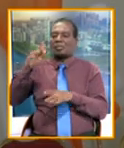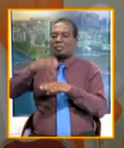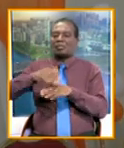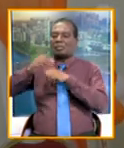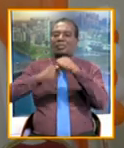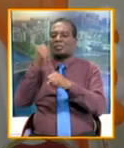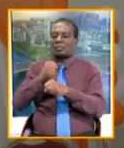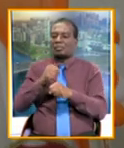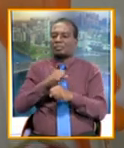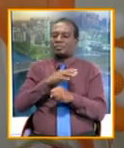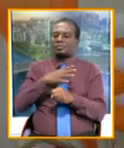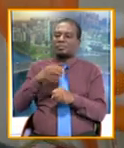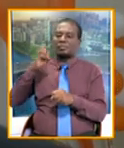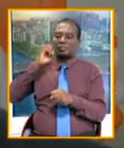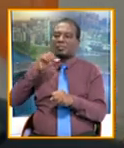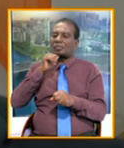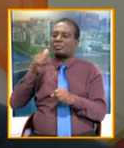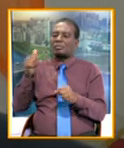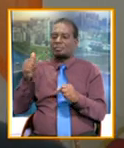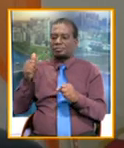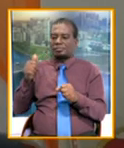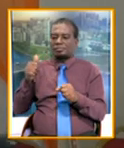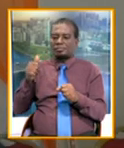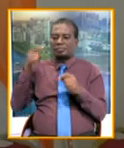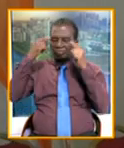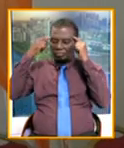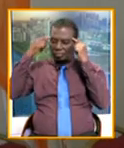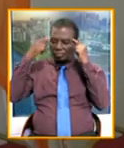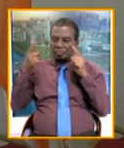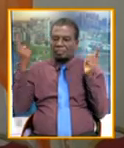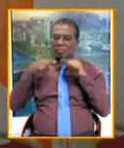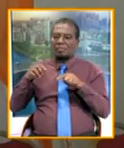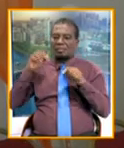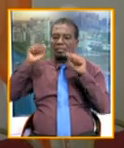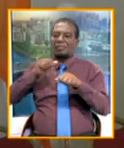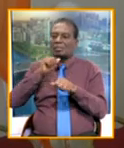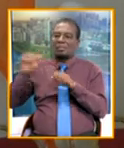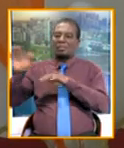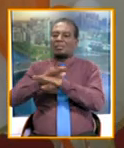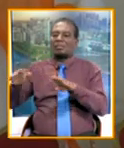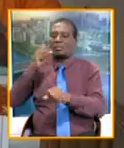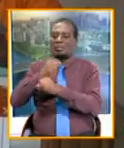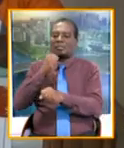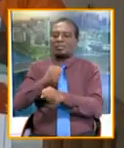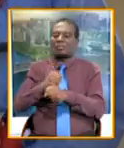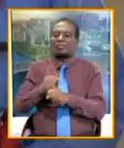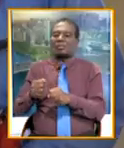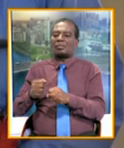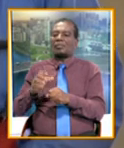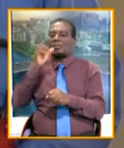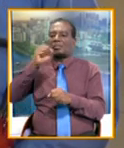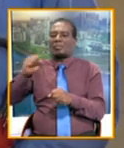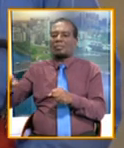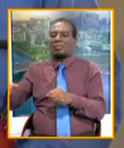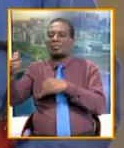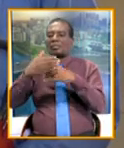vendeuse d'Atiké n'a pas à s'inquiéter quand elle aura ses 60 ans. Quand elle ne pourra plus travailler, elle aura une prestation de retraite. Une campagne de